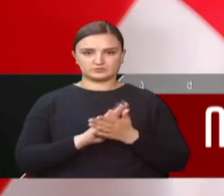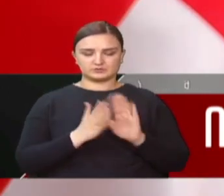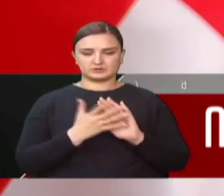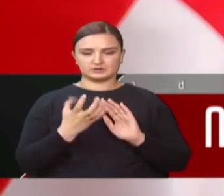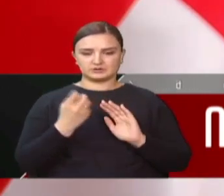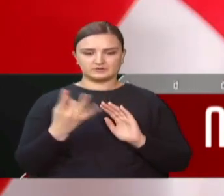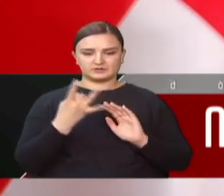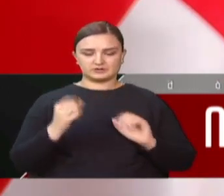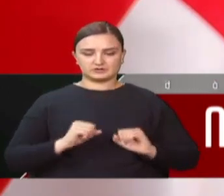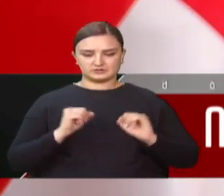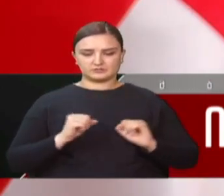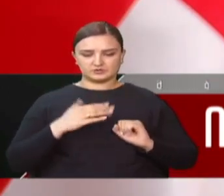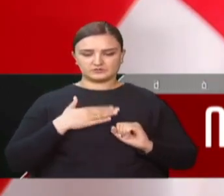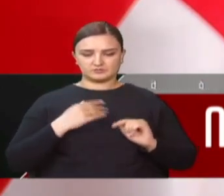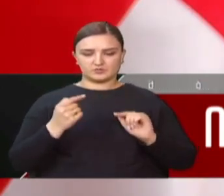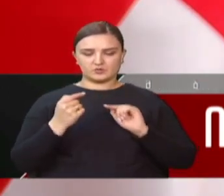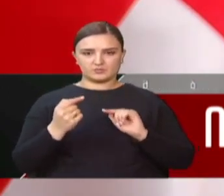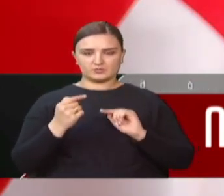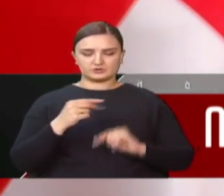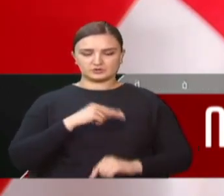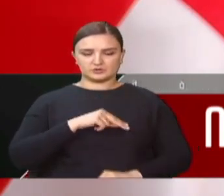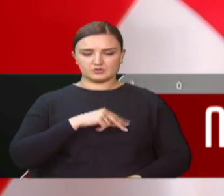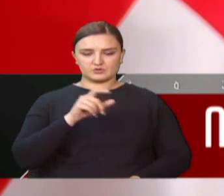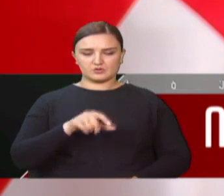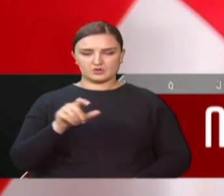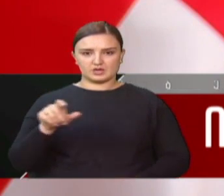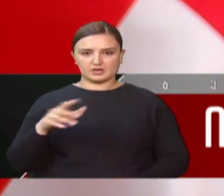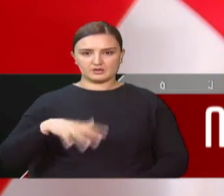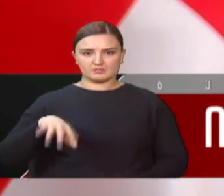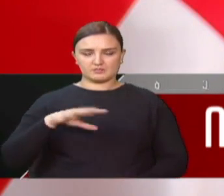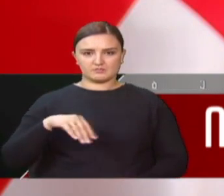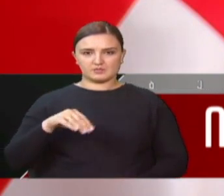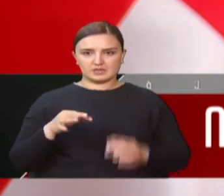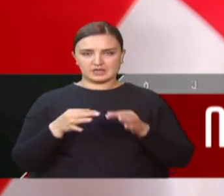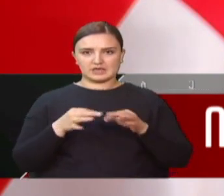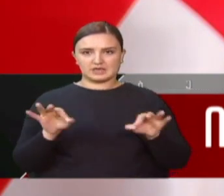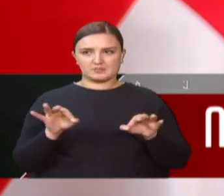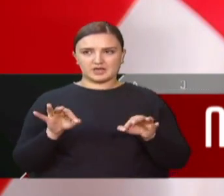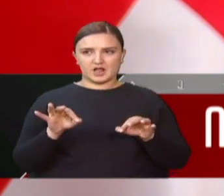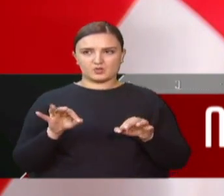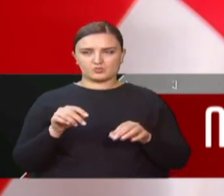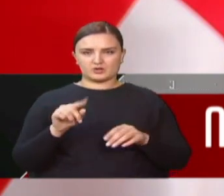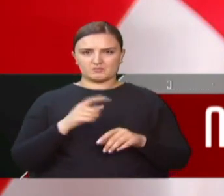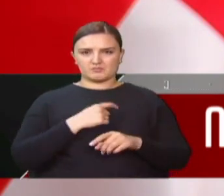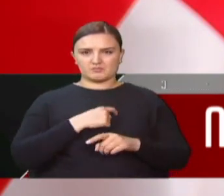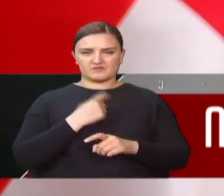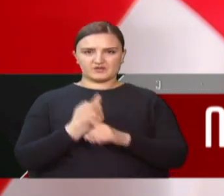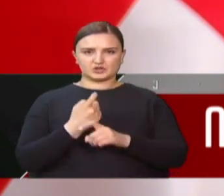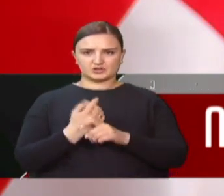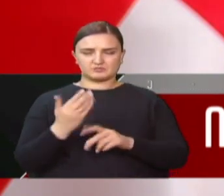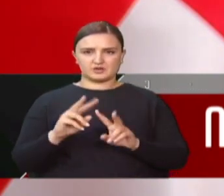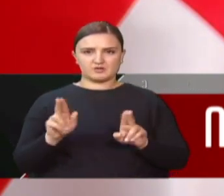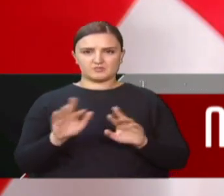des, ce ma opoziționer, ma colegi mari, radicaluri opoziției, dar liberaluri pașismis, metode გამოყენება და მათ